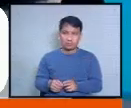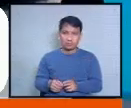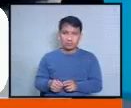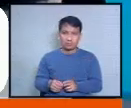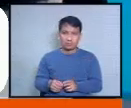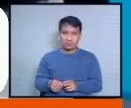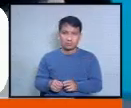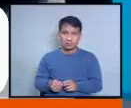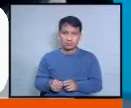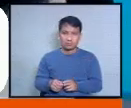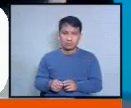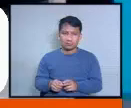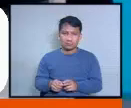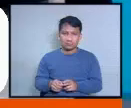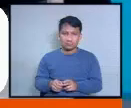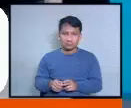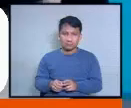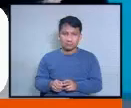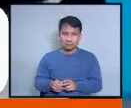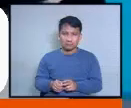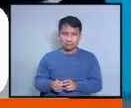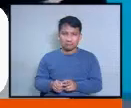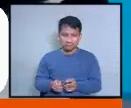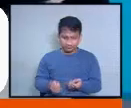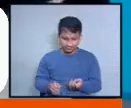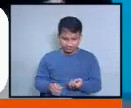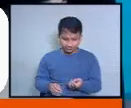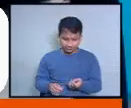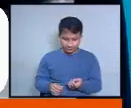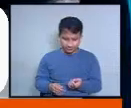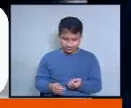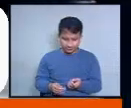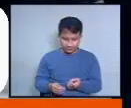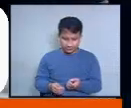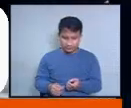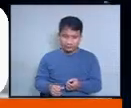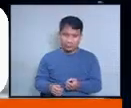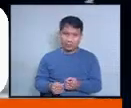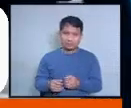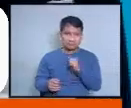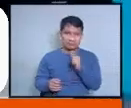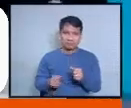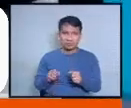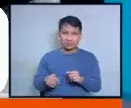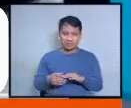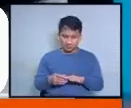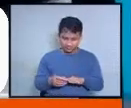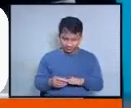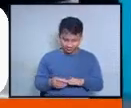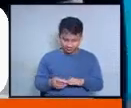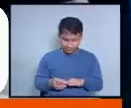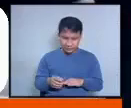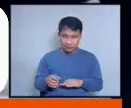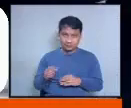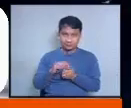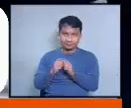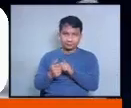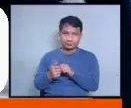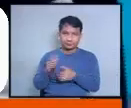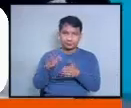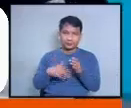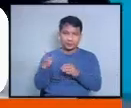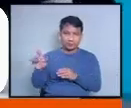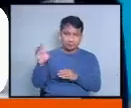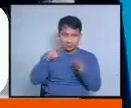eh. Magkano lang, magtatawag lang kami sa inyo? Hindi, sir, hindi pwede, sir. Sir, hindi, sir. Kayo po mag-a-adjust, sir, kasi kayo po